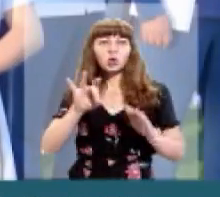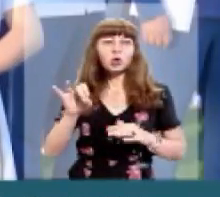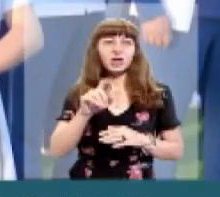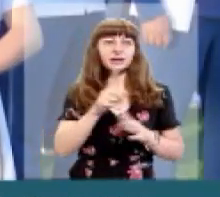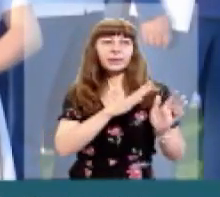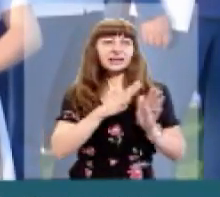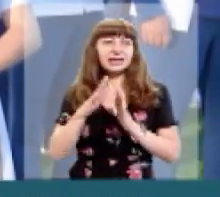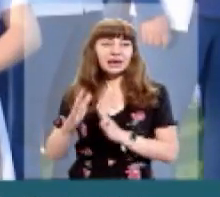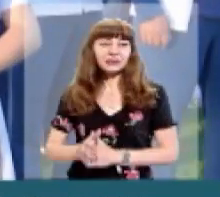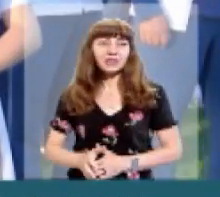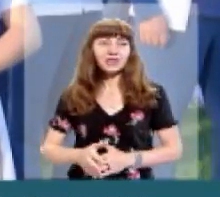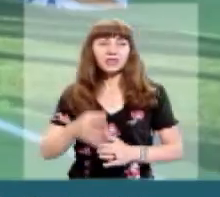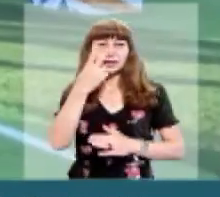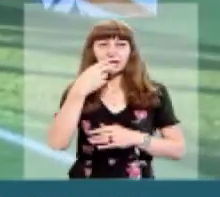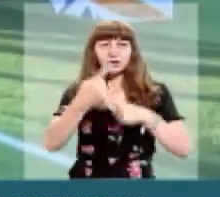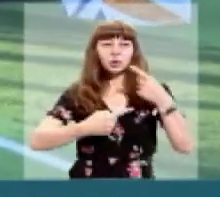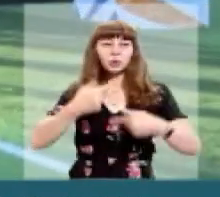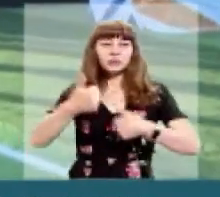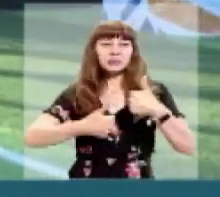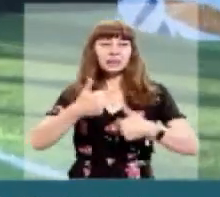да командалар шеруінен басталды.